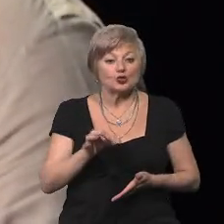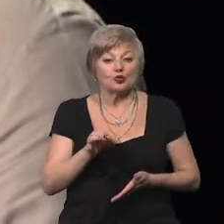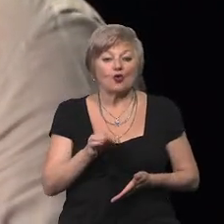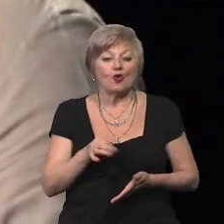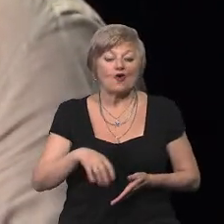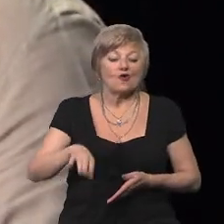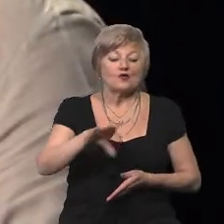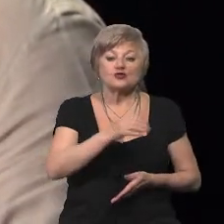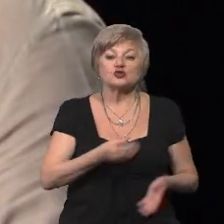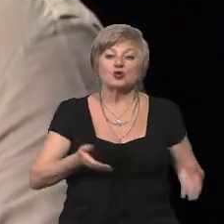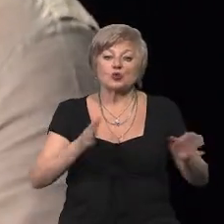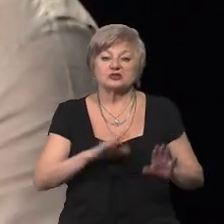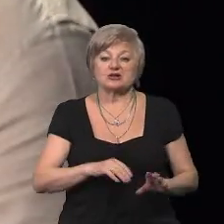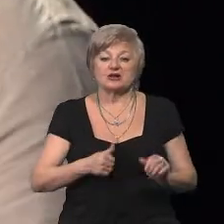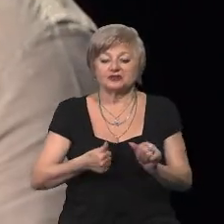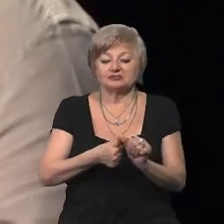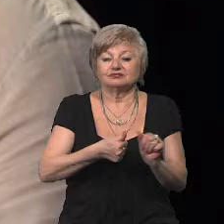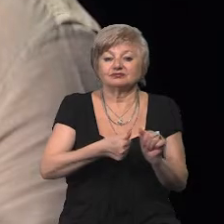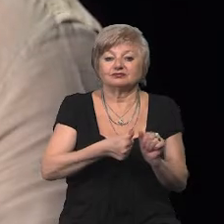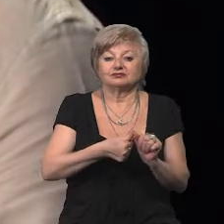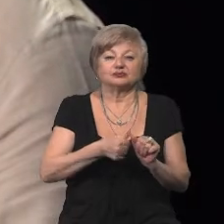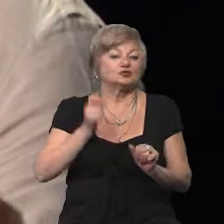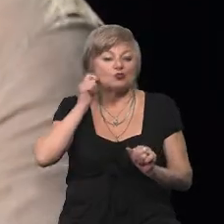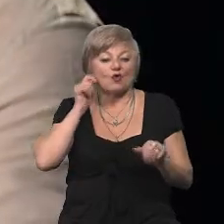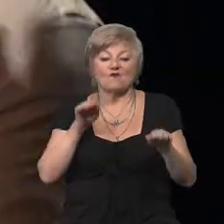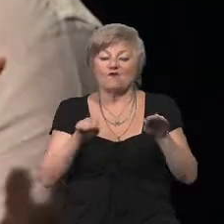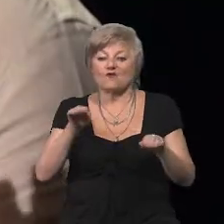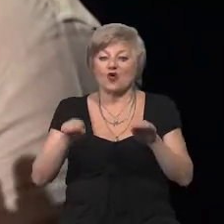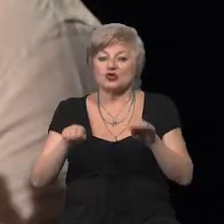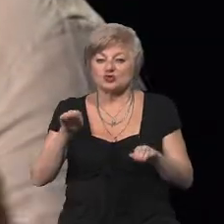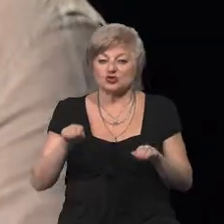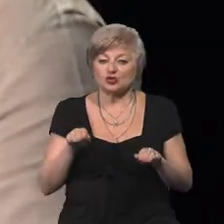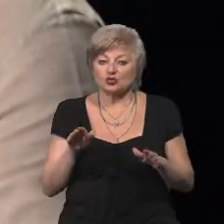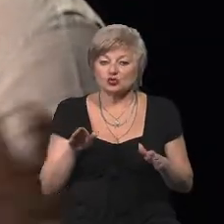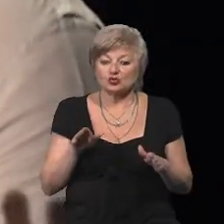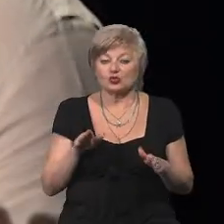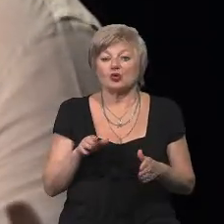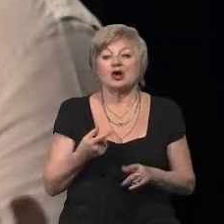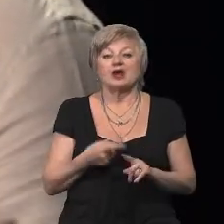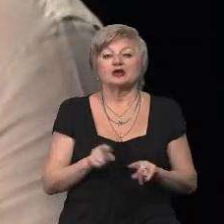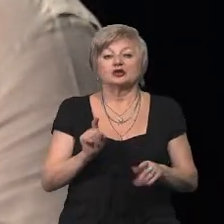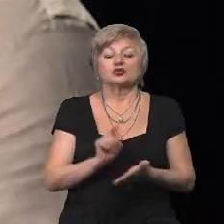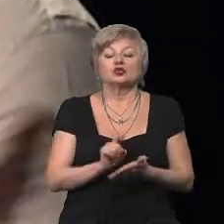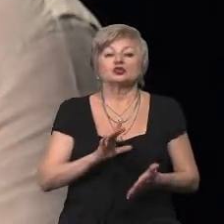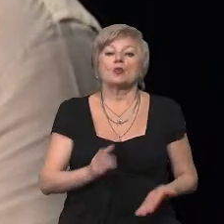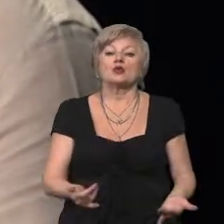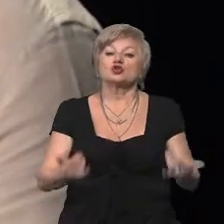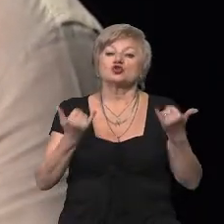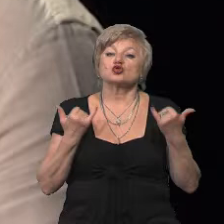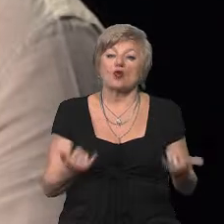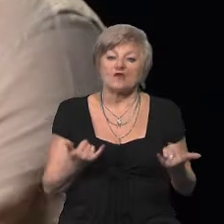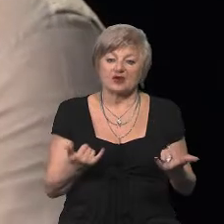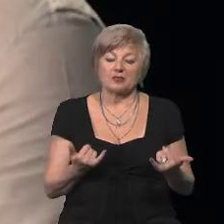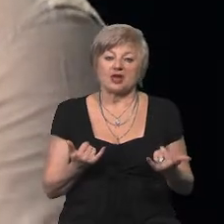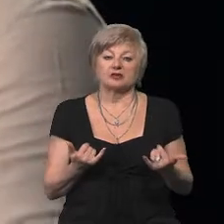должно подтягиваться под эту возрастную аудиторию. То есть я имею в виду визуальный ряд, это должен быть современный, это должен быть